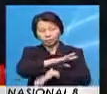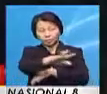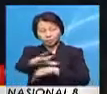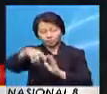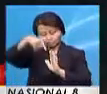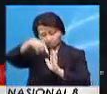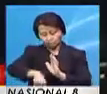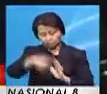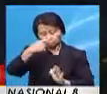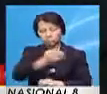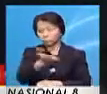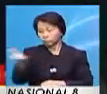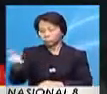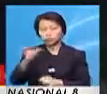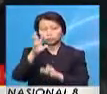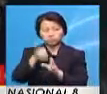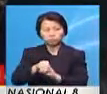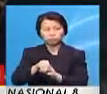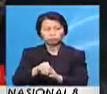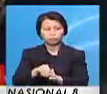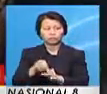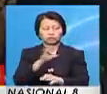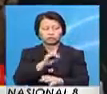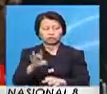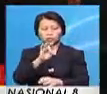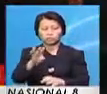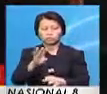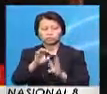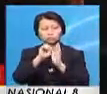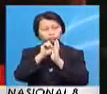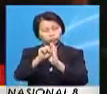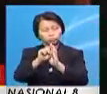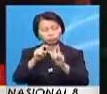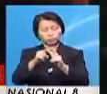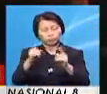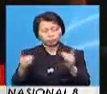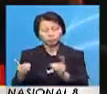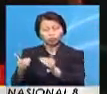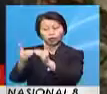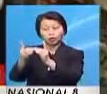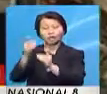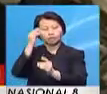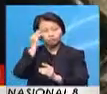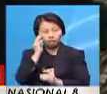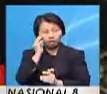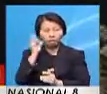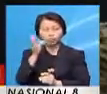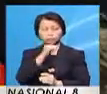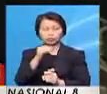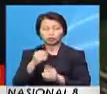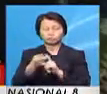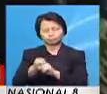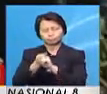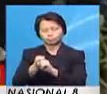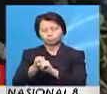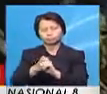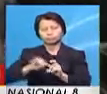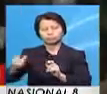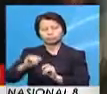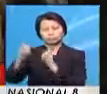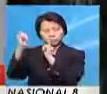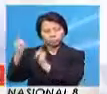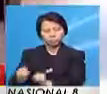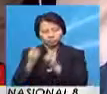mendalam kepada mereka terlibat. Ia juga satu simbolik kepada pertemuan, pengalaman dan keakraban sesama